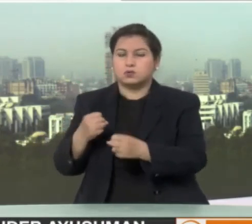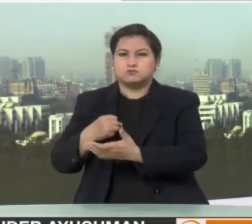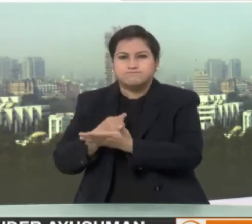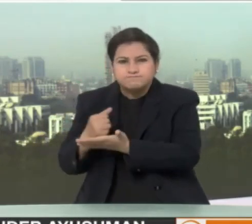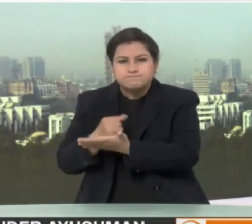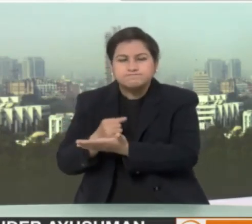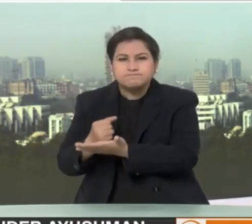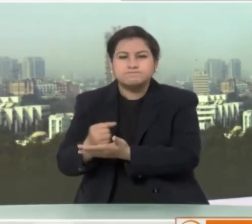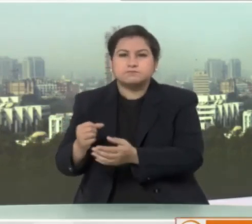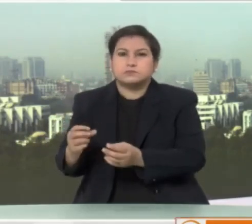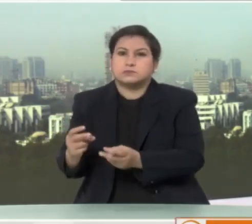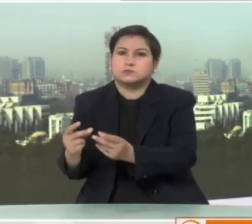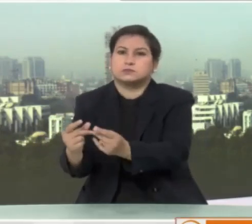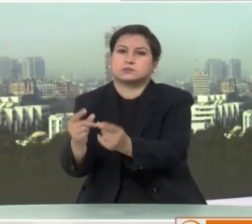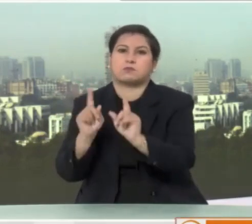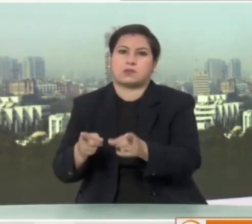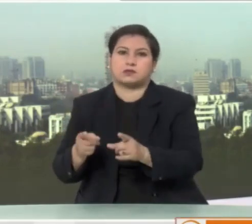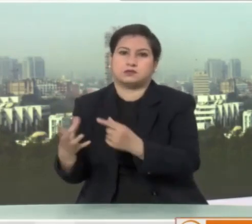तय करना है।